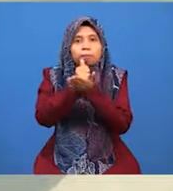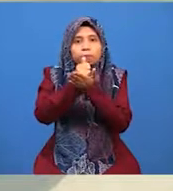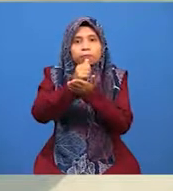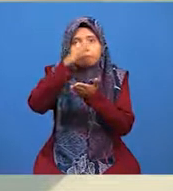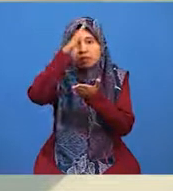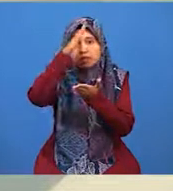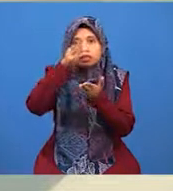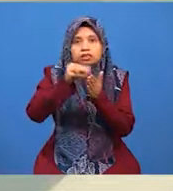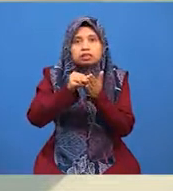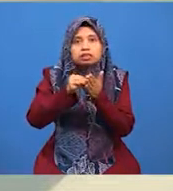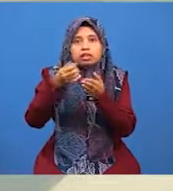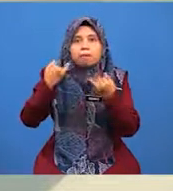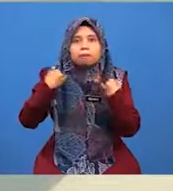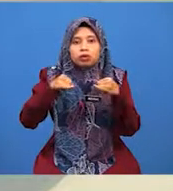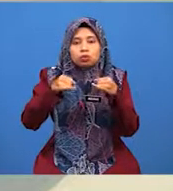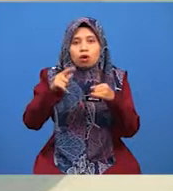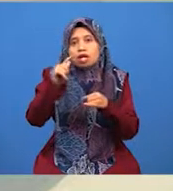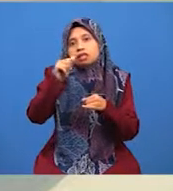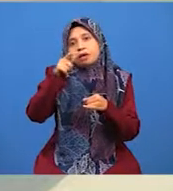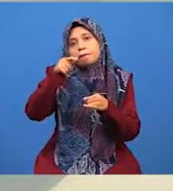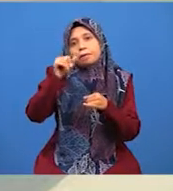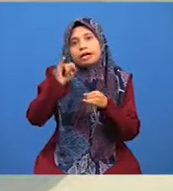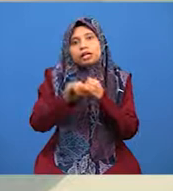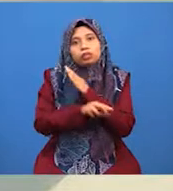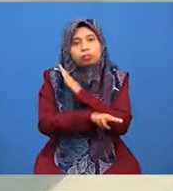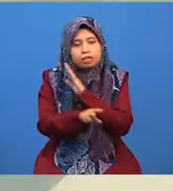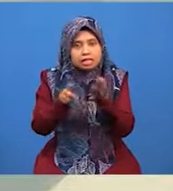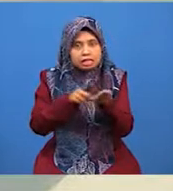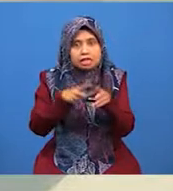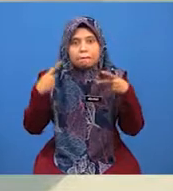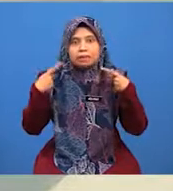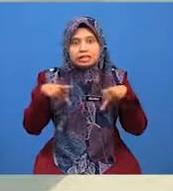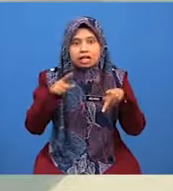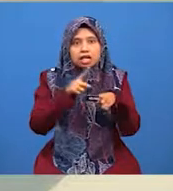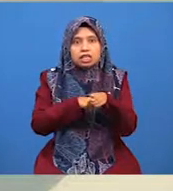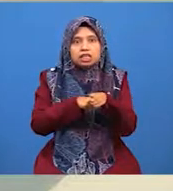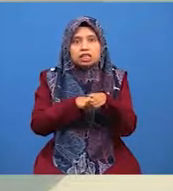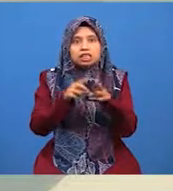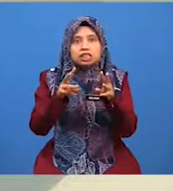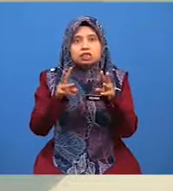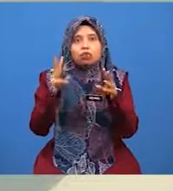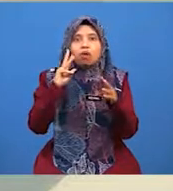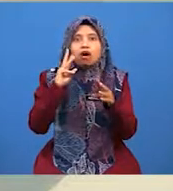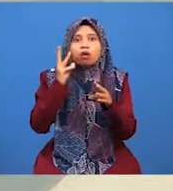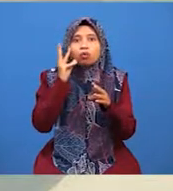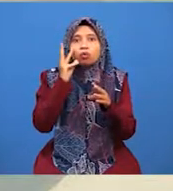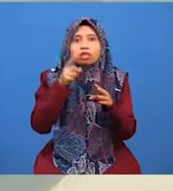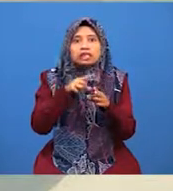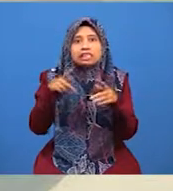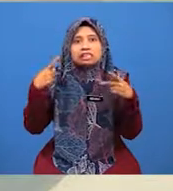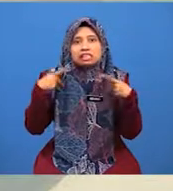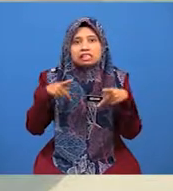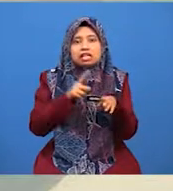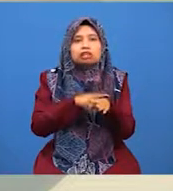ayahnya memasarkan tapai ubi di pasar, di warung, di kedai atau di